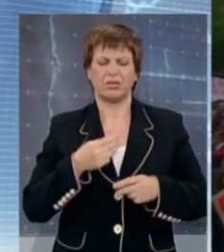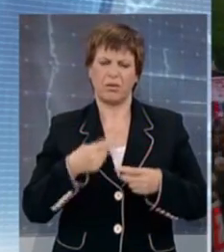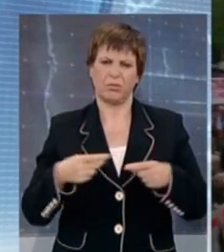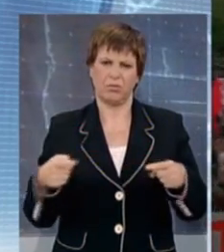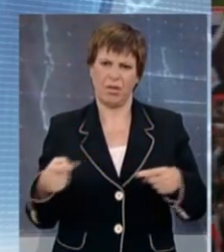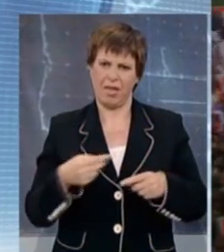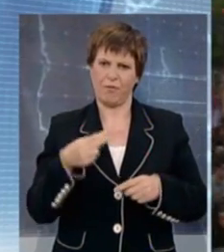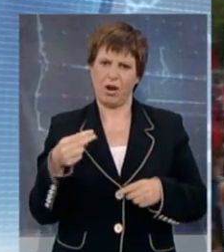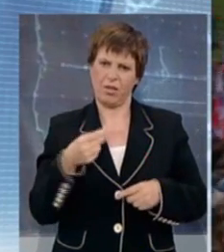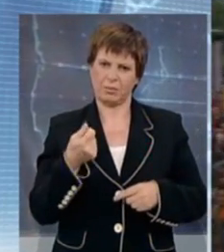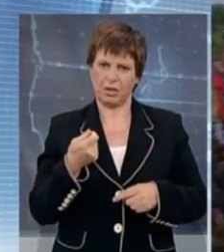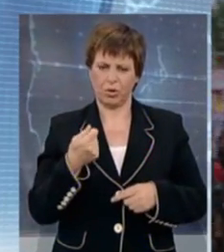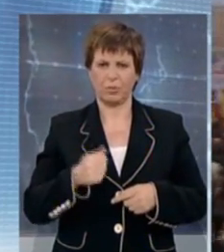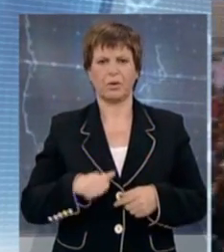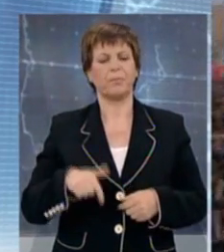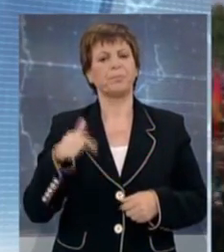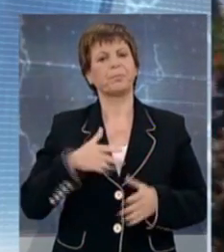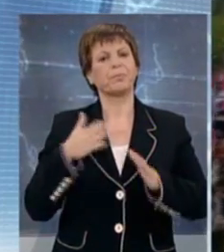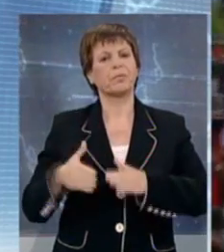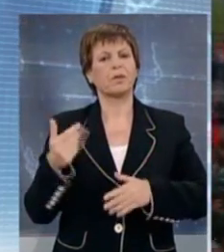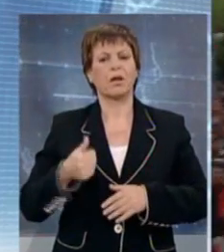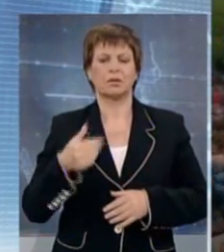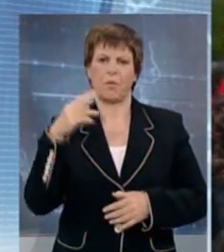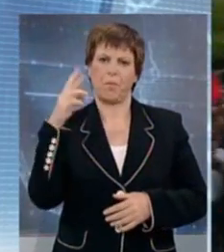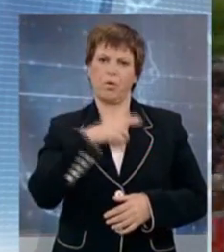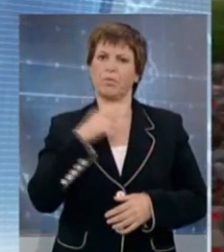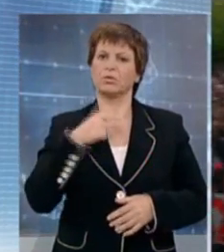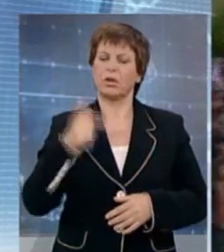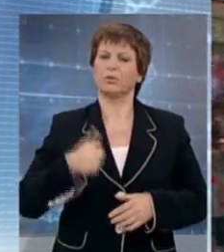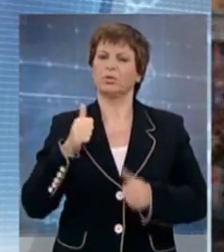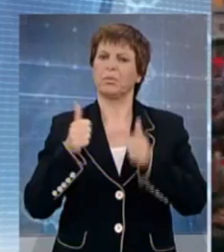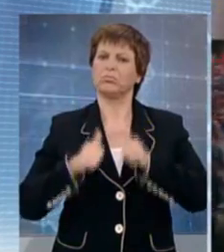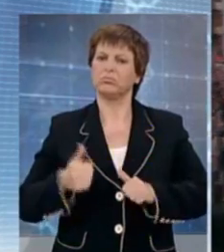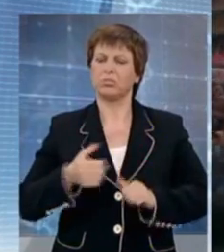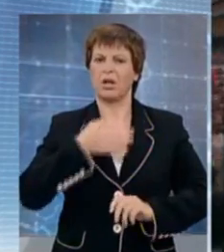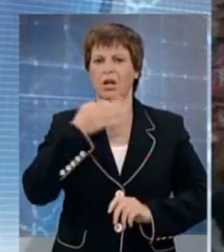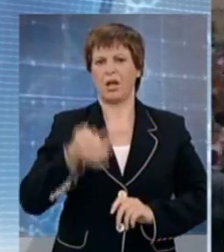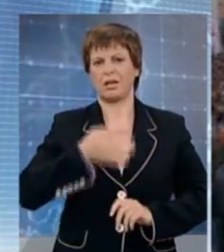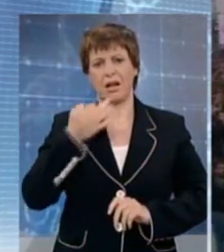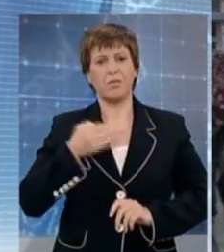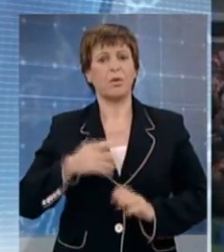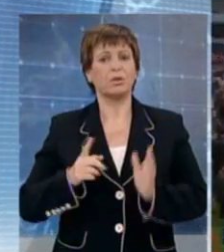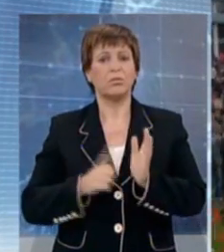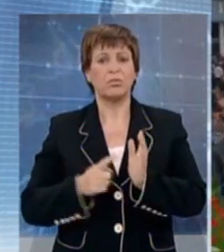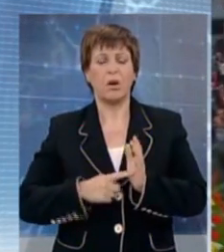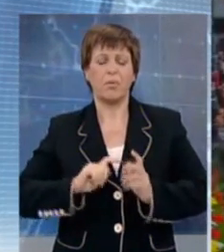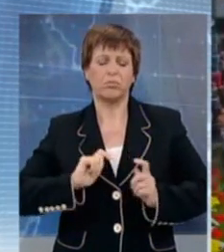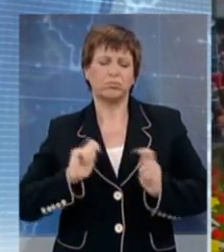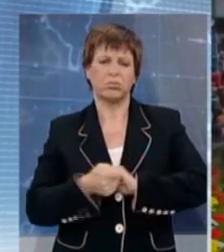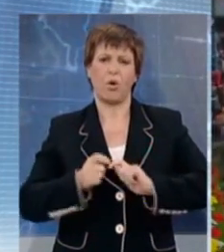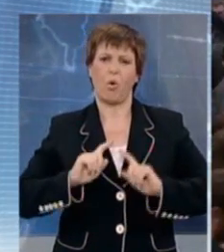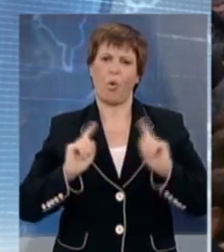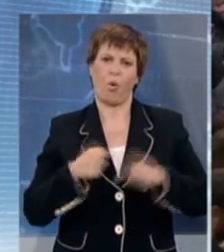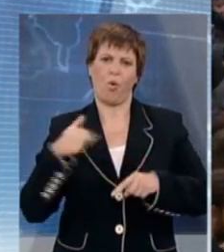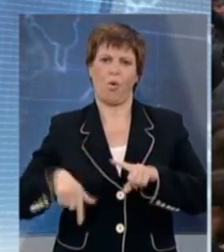αλλαγών και ανατροπών στέλνει στους πολίτες ο Γιώργος Παπανδρέου με την ευκαιρία της Πρωτομαγιάς. Το μήνυμά του ο Πρωθυπουργός επισημαίνει χαρακτηριστικά πως πρέπει